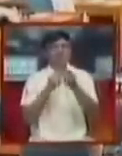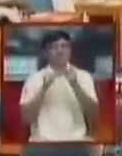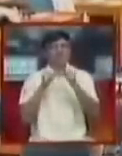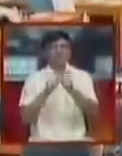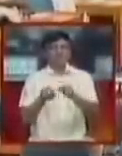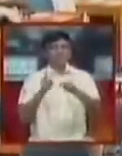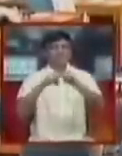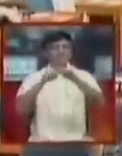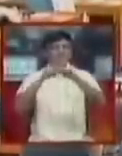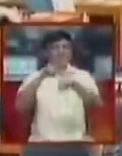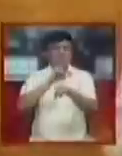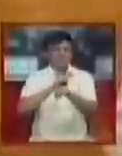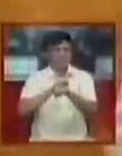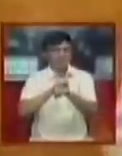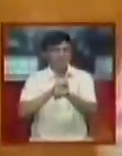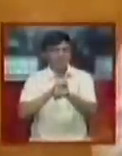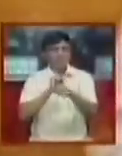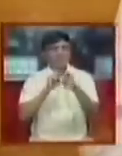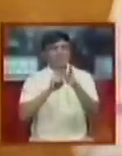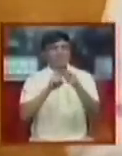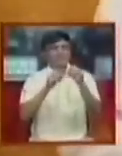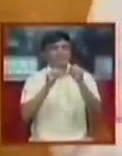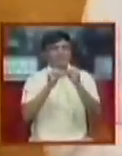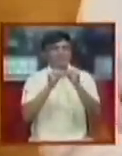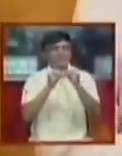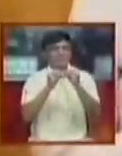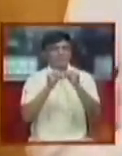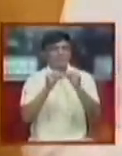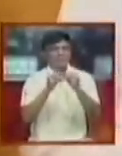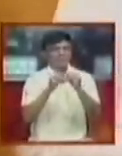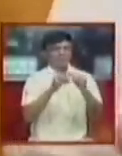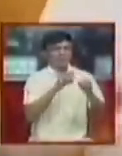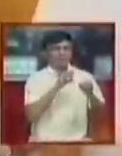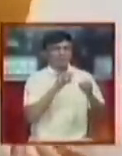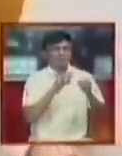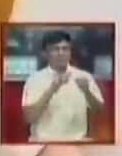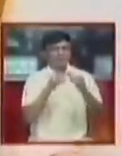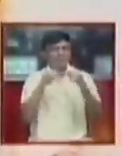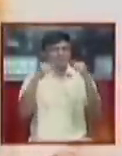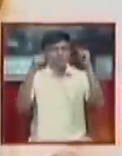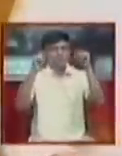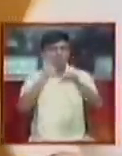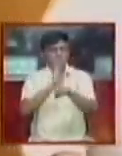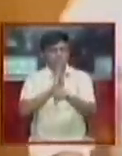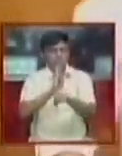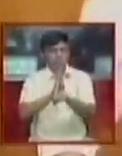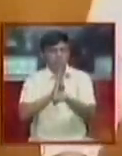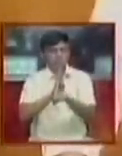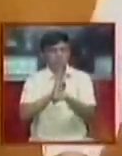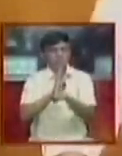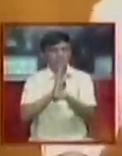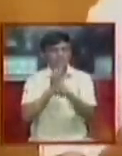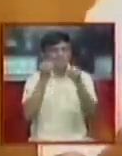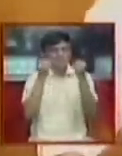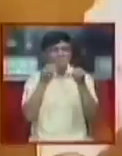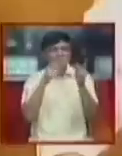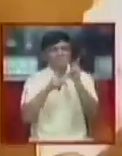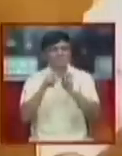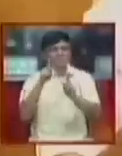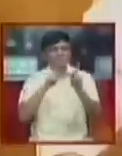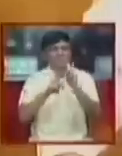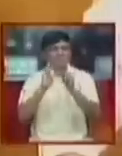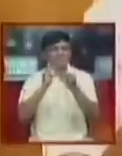trabaho, patuloy ang positibong siklo ng pagkonsumo, paglago ng negosyo at pagdami ng